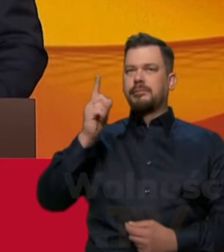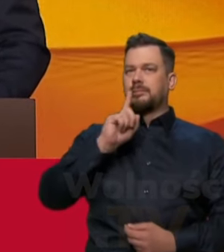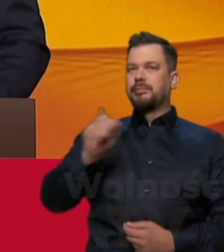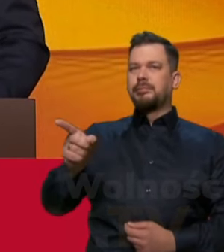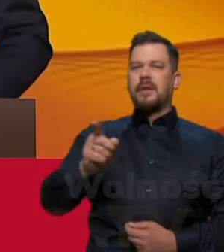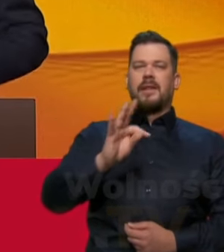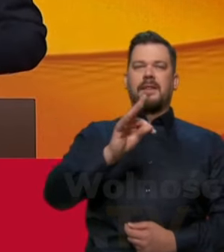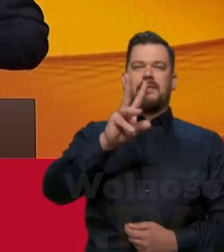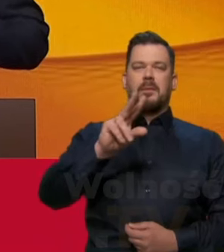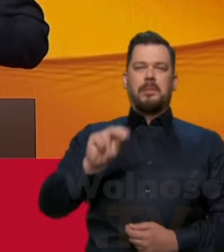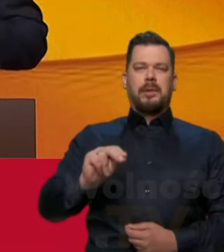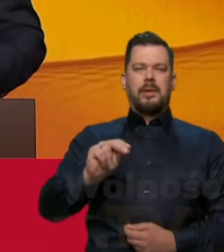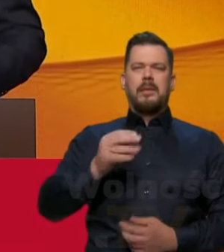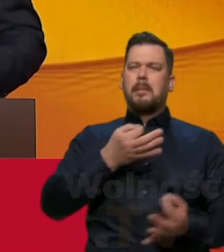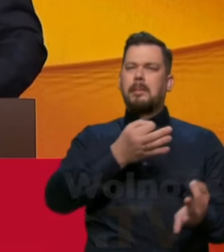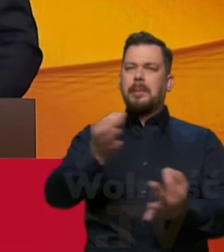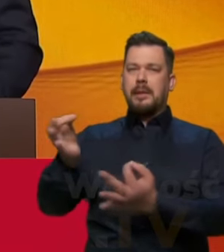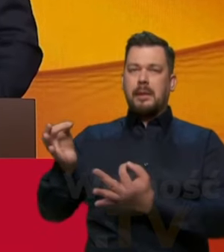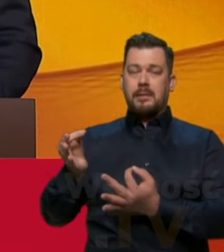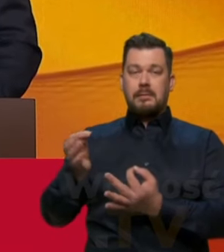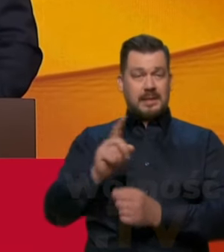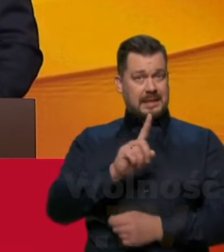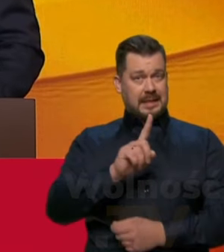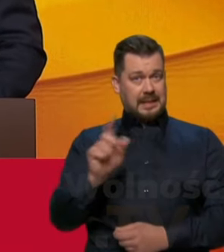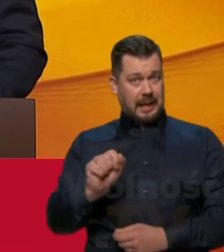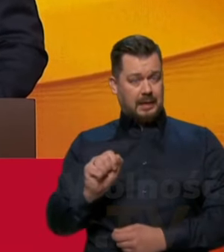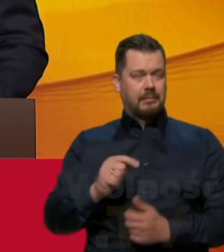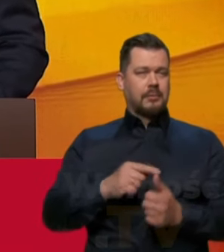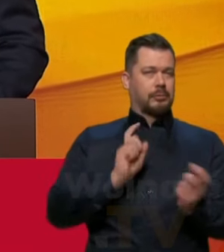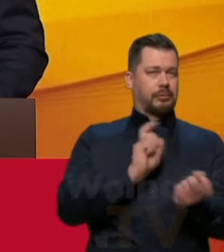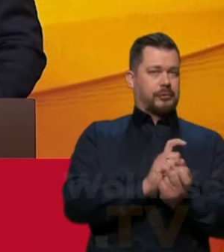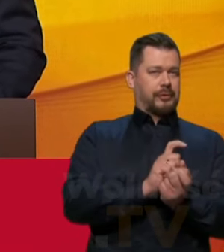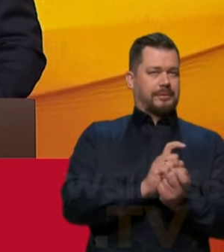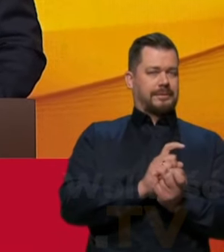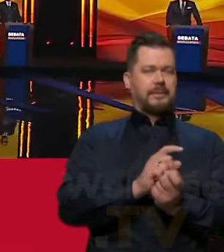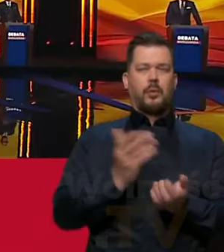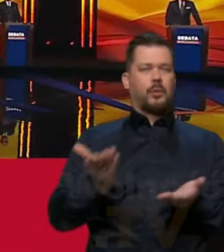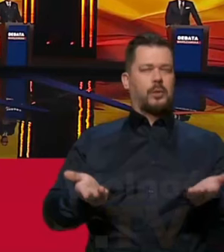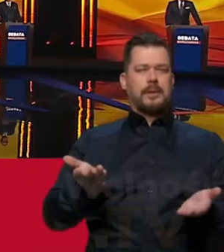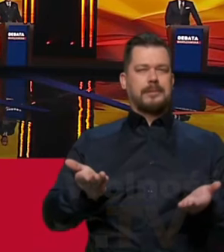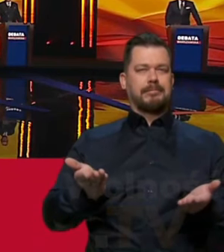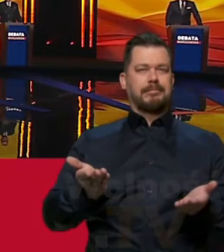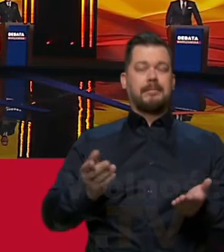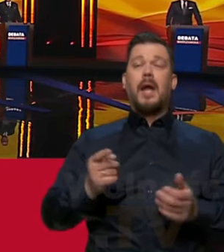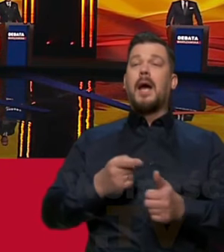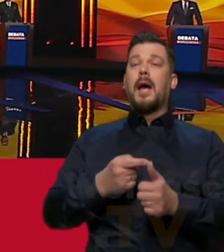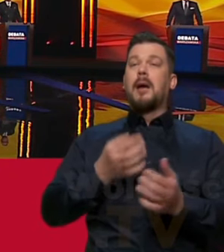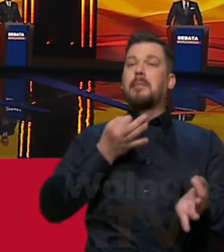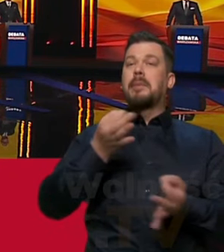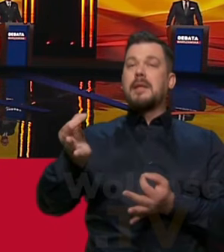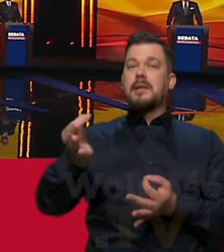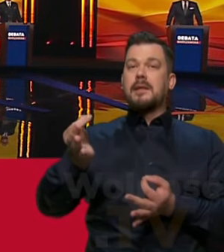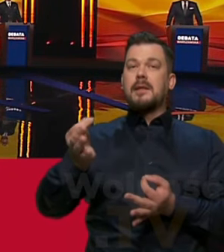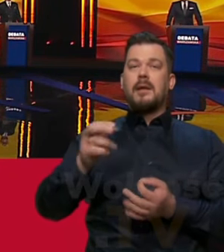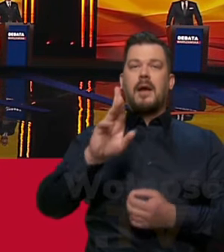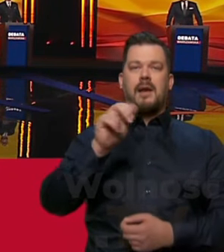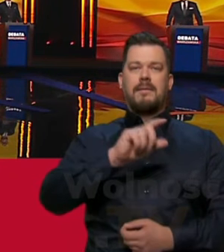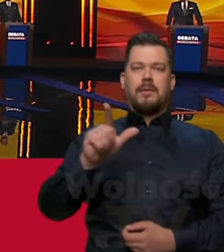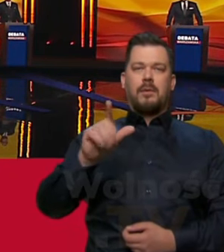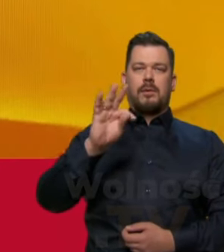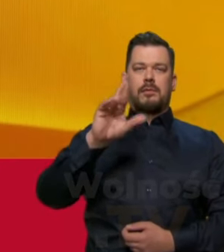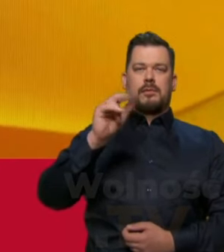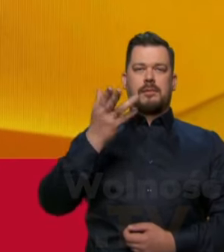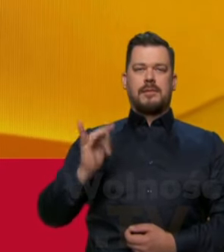TVP. Czy są państwo za czy przeciw takiemu rozwiązaniu? Pierwszy na to pytanie odpowie Rafał